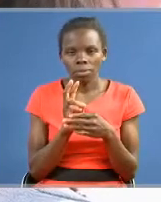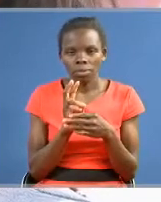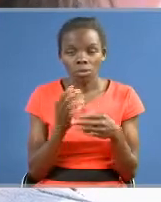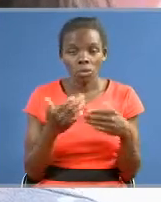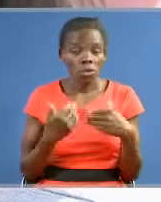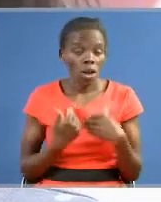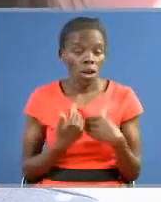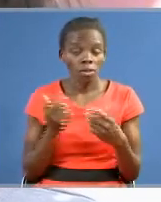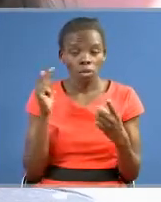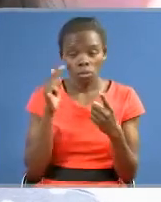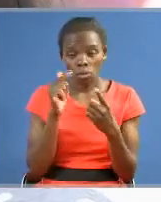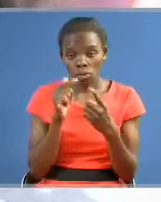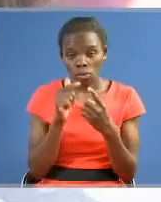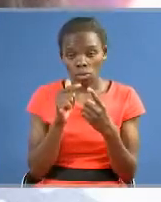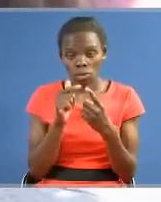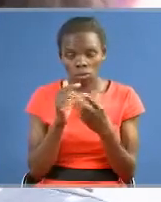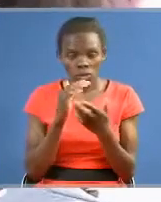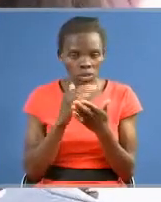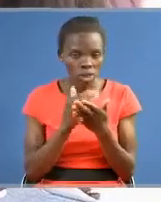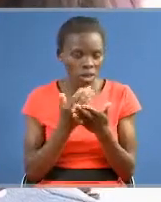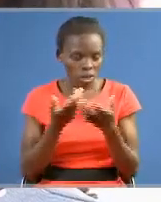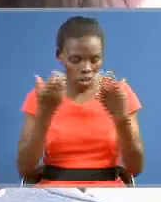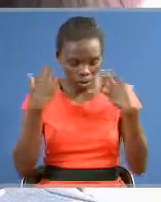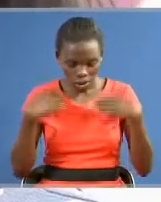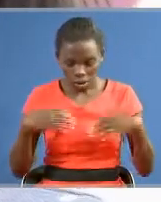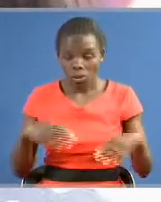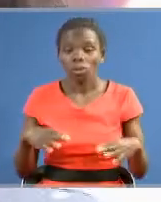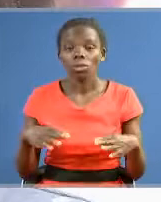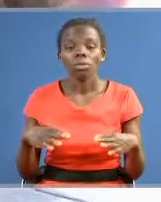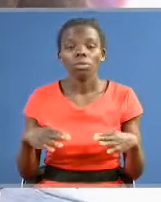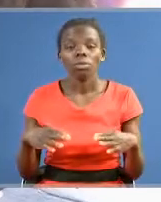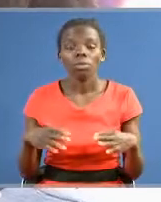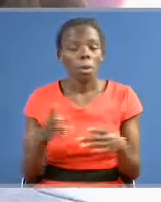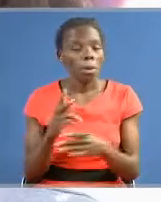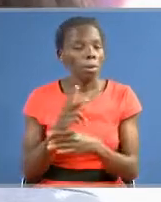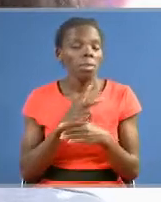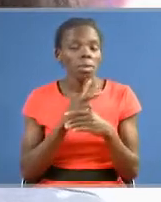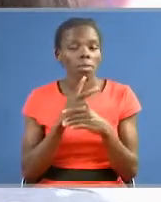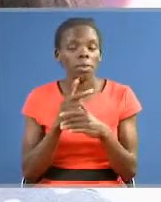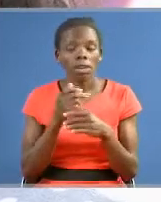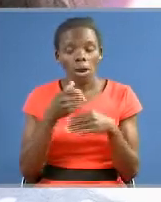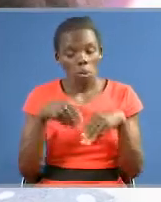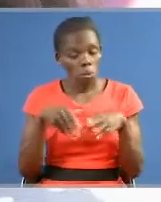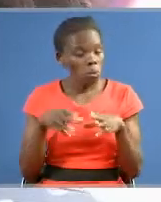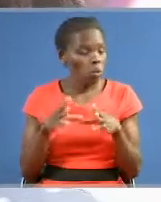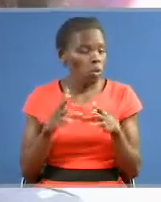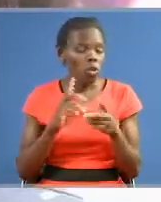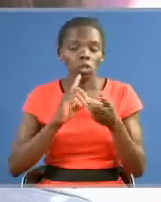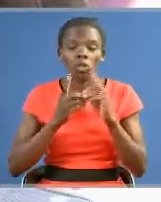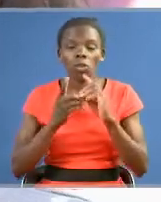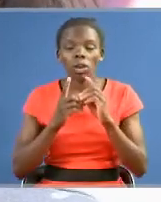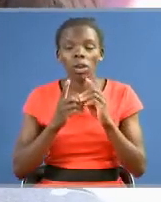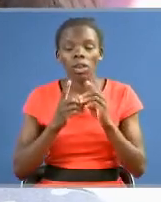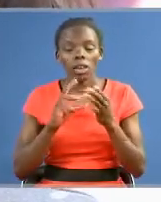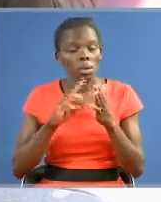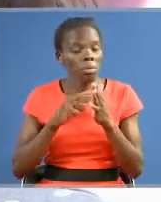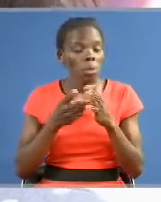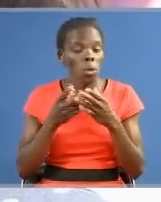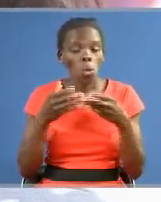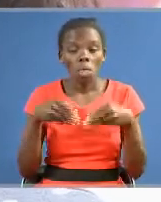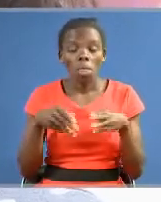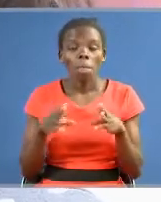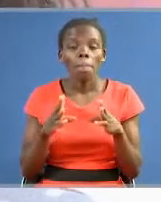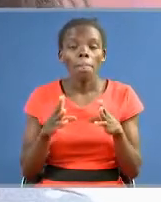You have to put on a certain clothes, you have to behave in a certain way, you have to talk in a certain manner, and you